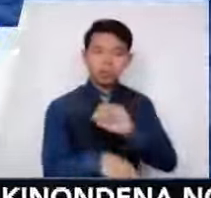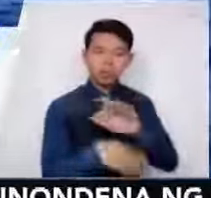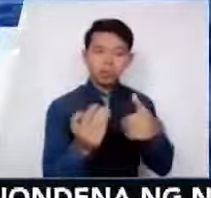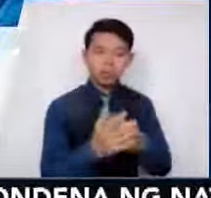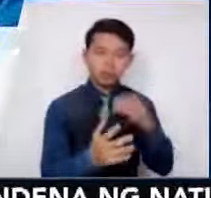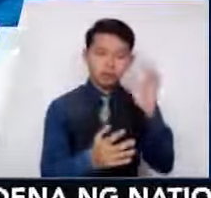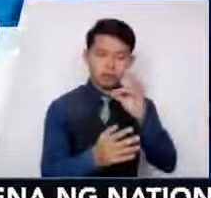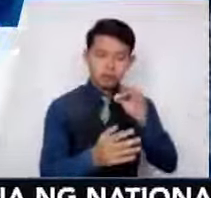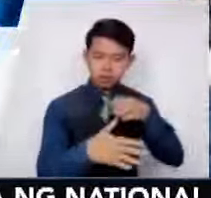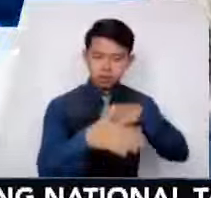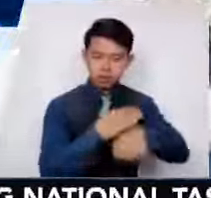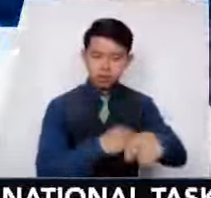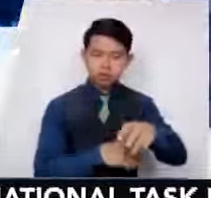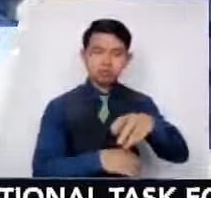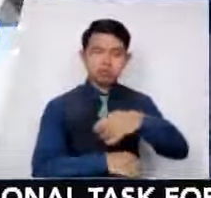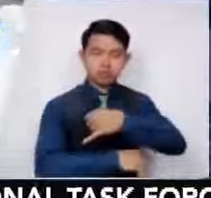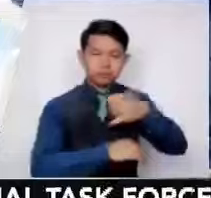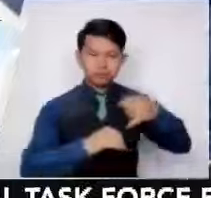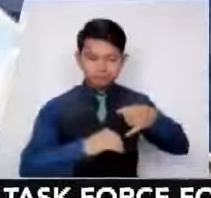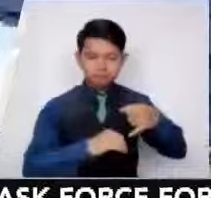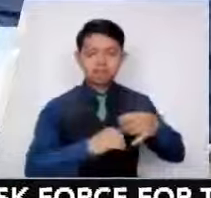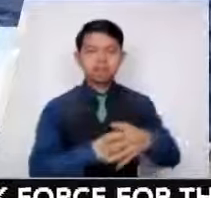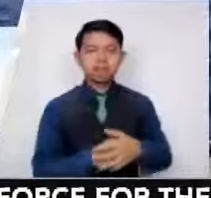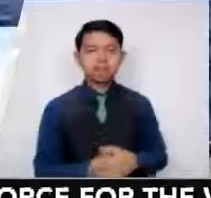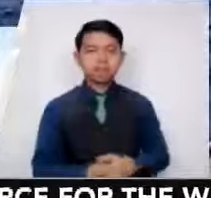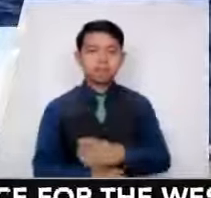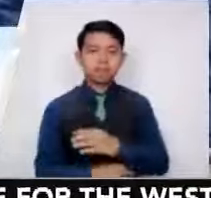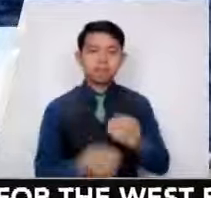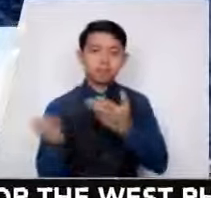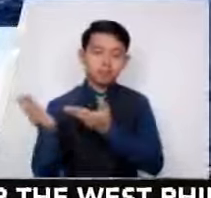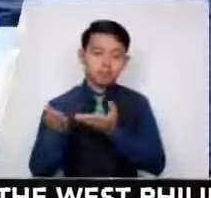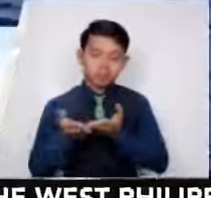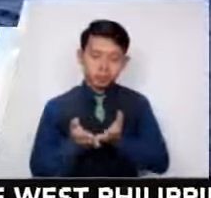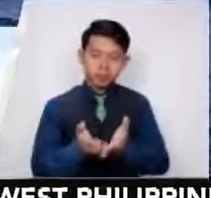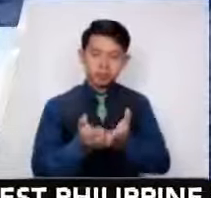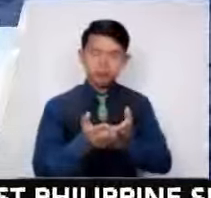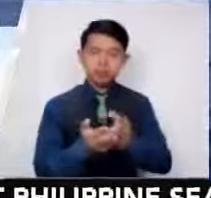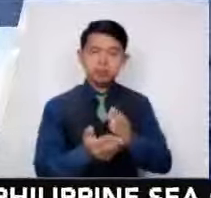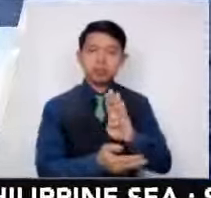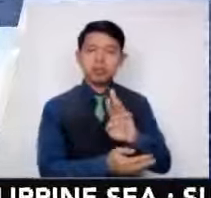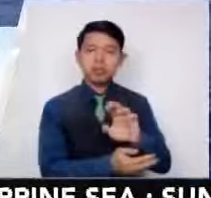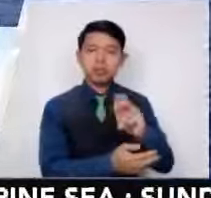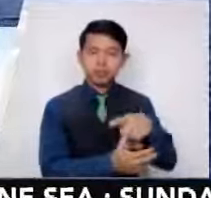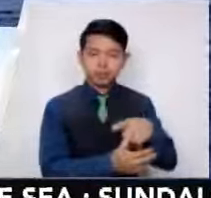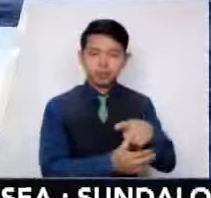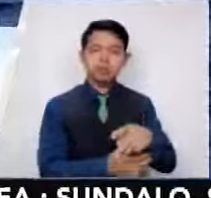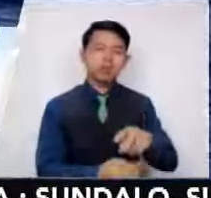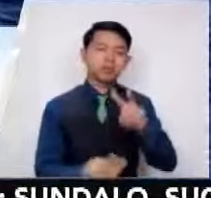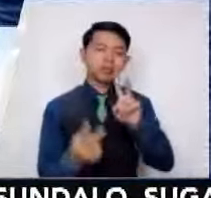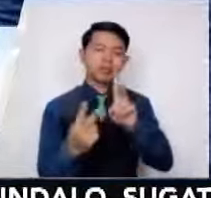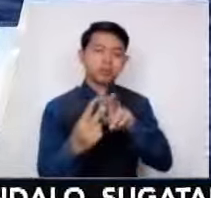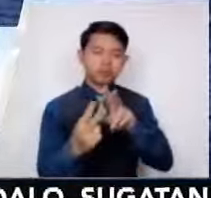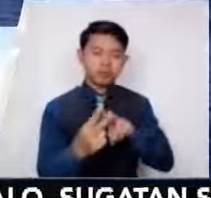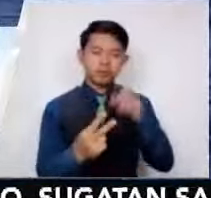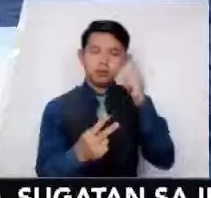ang brp sindangan at brp Malapascua para bantayan ang mga mangis ng Pilipino sa baho de